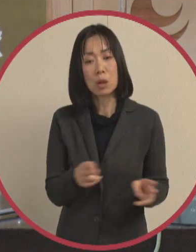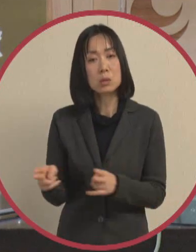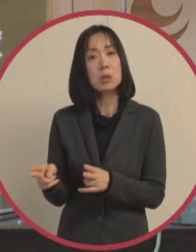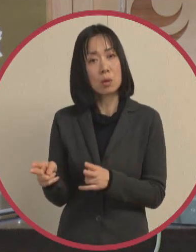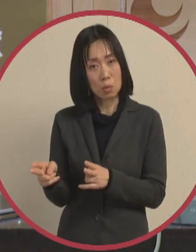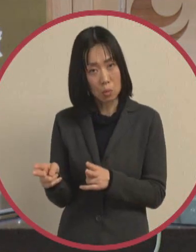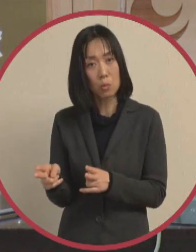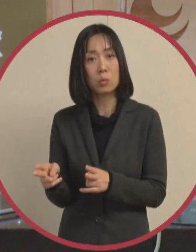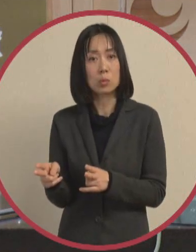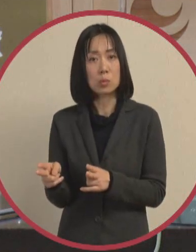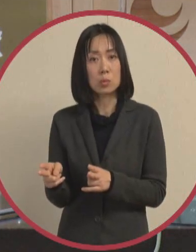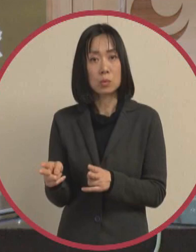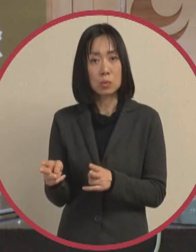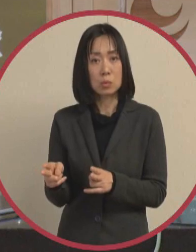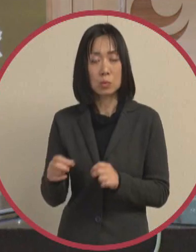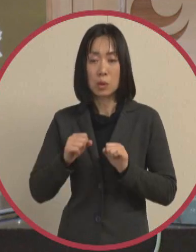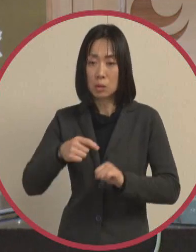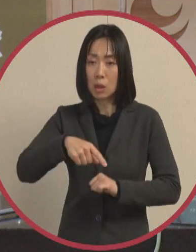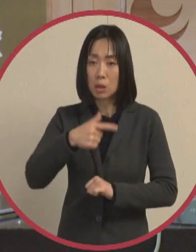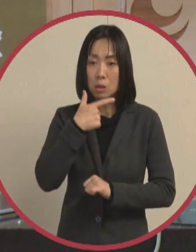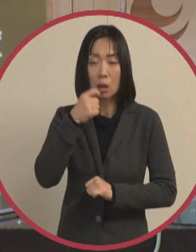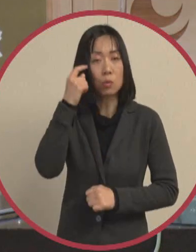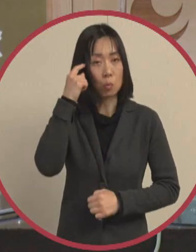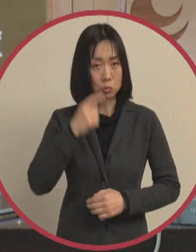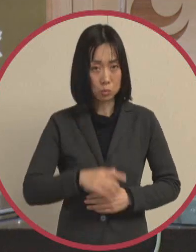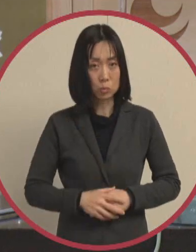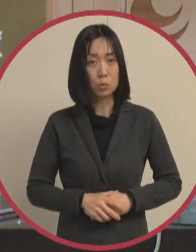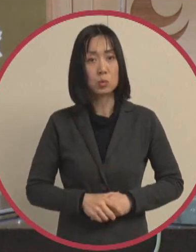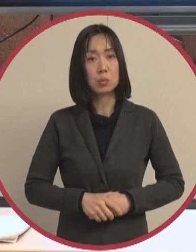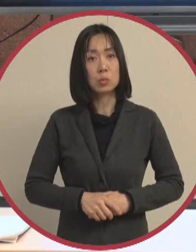取っていきたいと思っています。